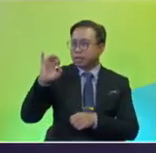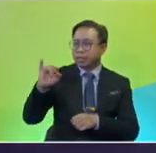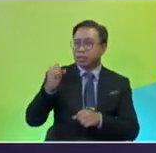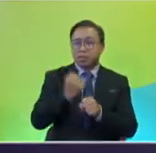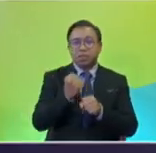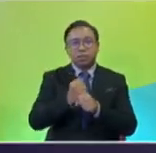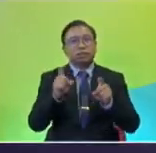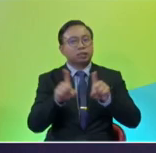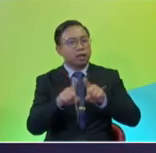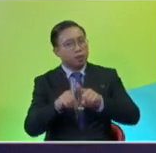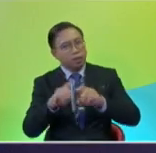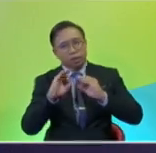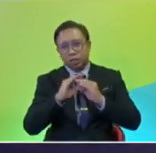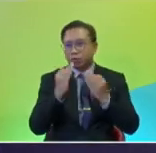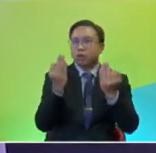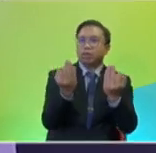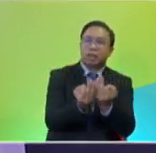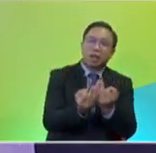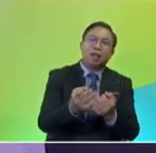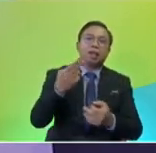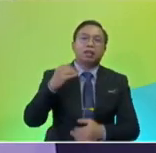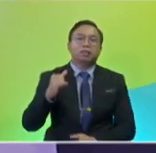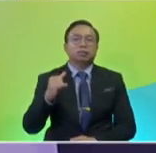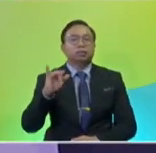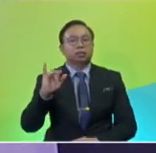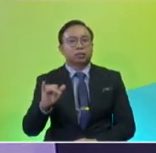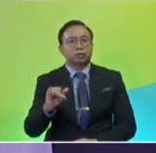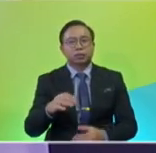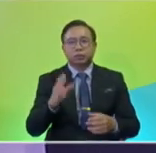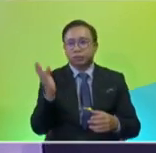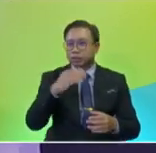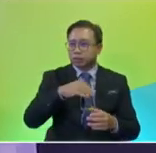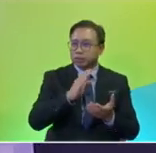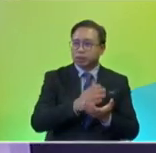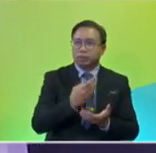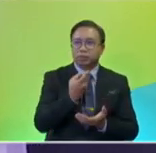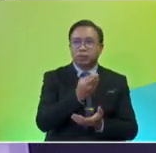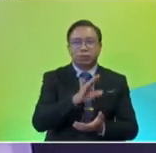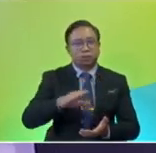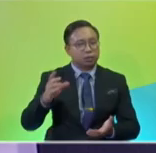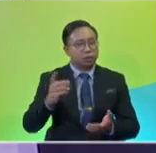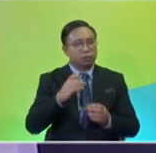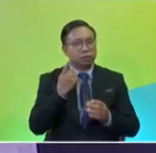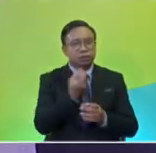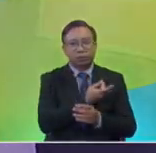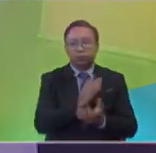Hei, kerjasama keluarga. Hei, mari adik kakak kita.